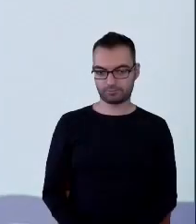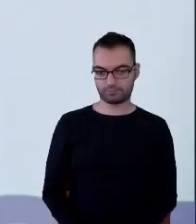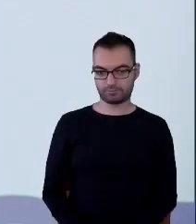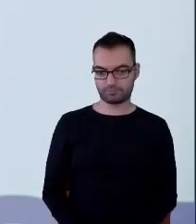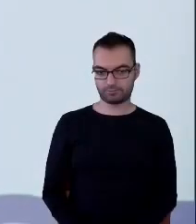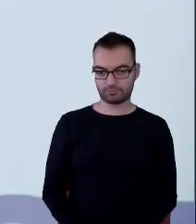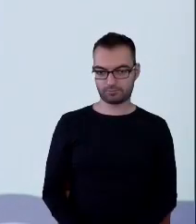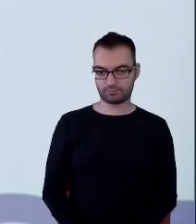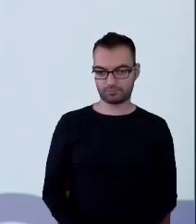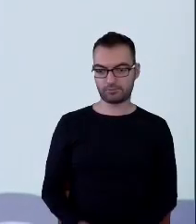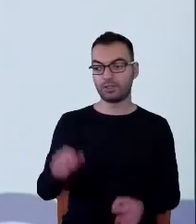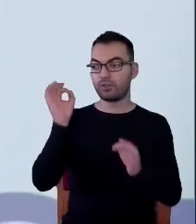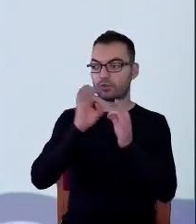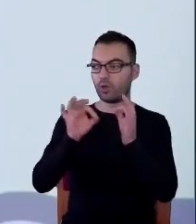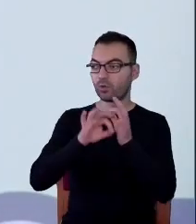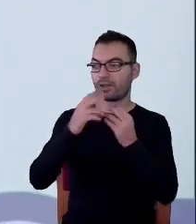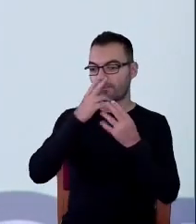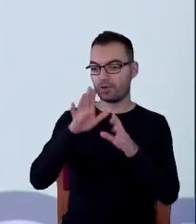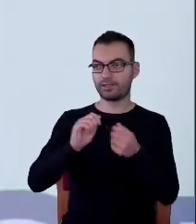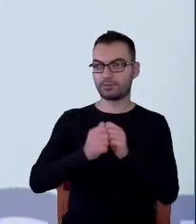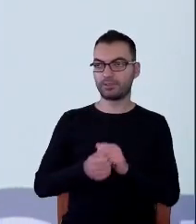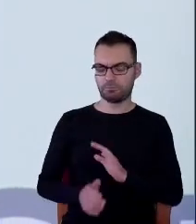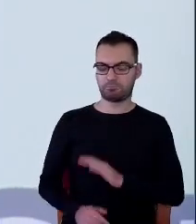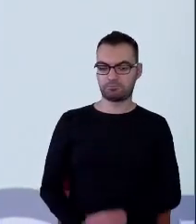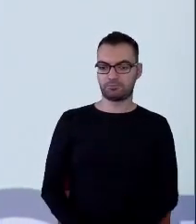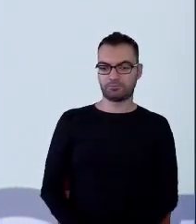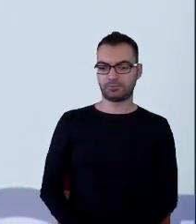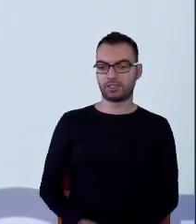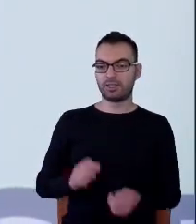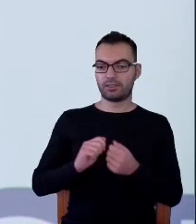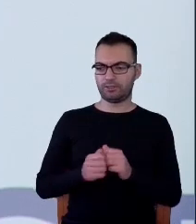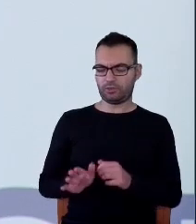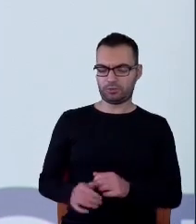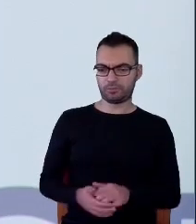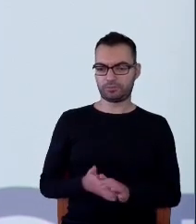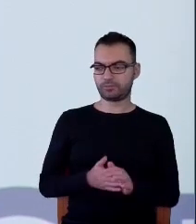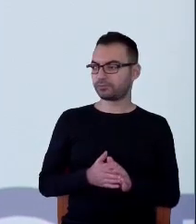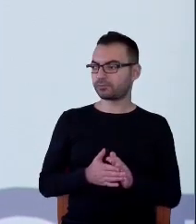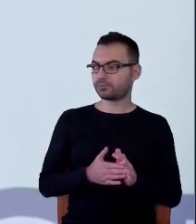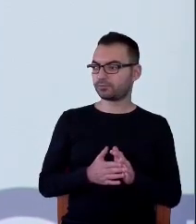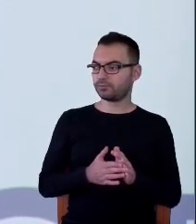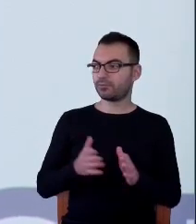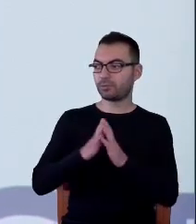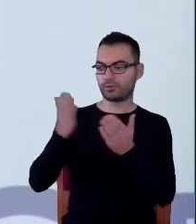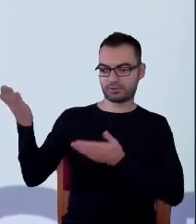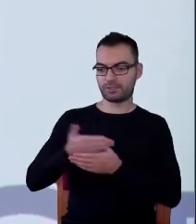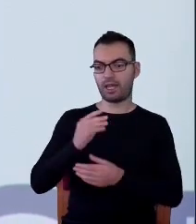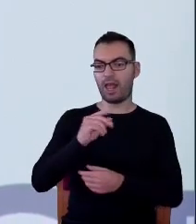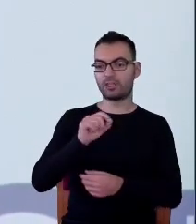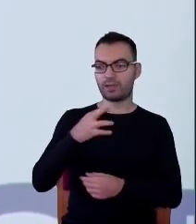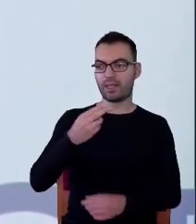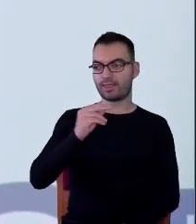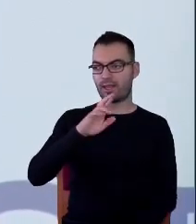O szczegółowe zaprezentowanie zmian w zakresie organizacji kształcenia specjalnego proszę panią Elżbietę